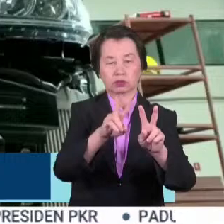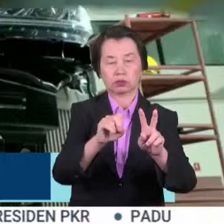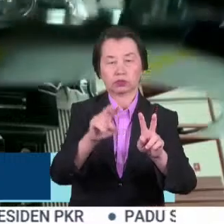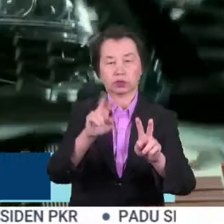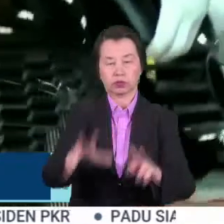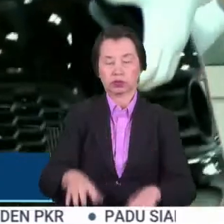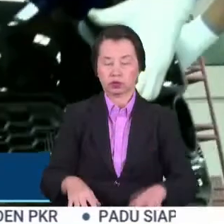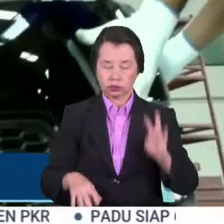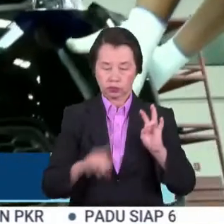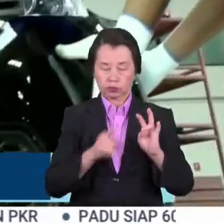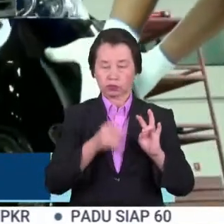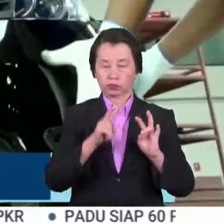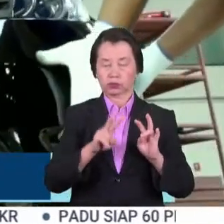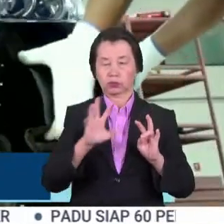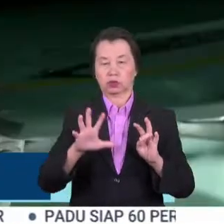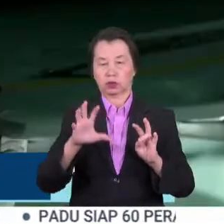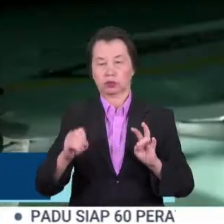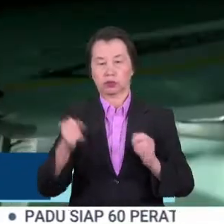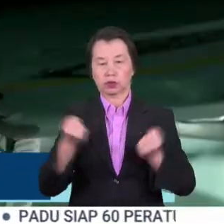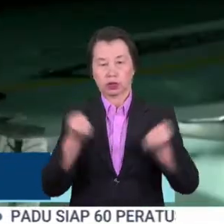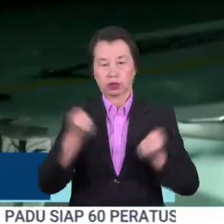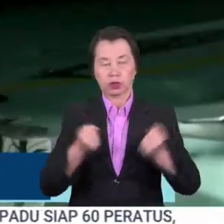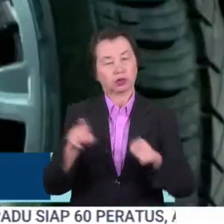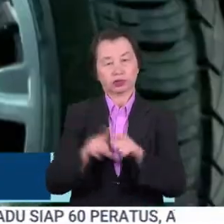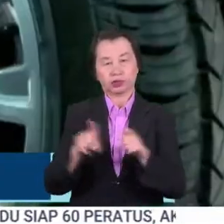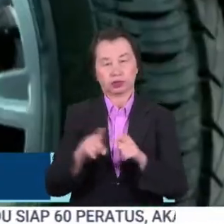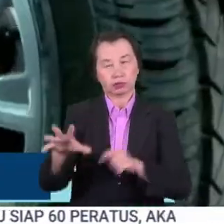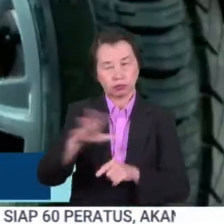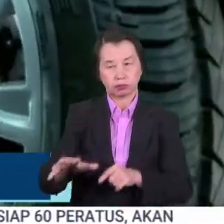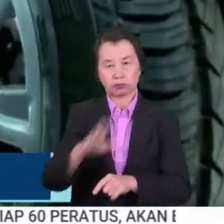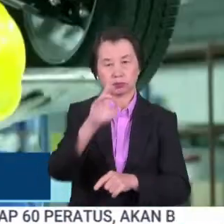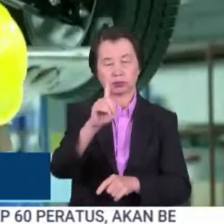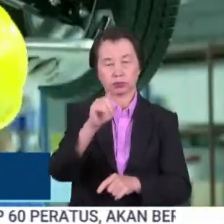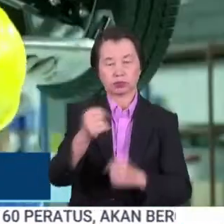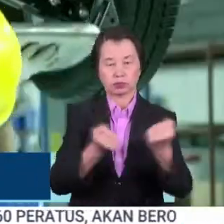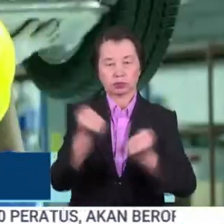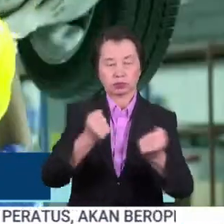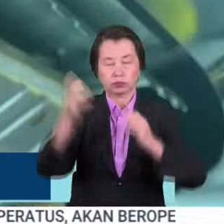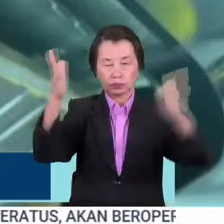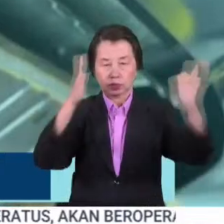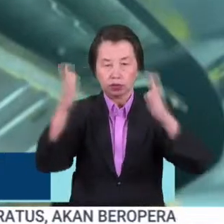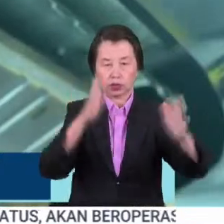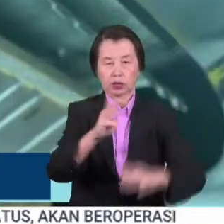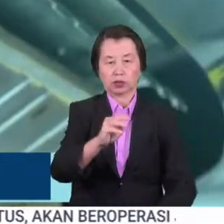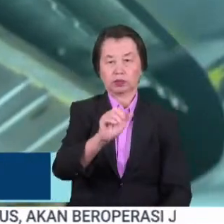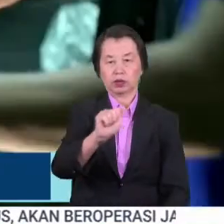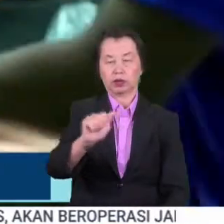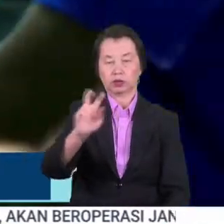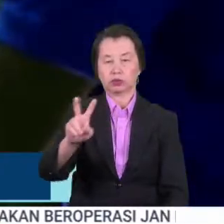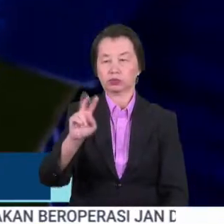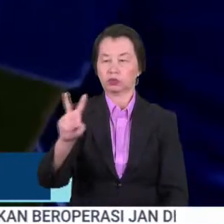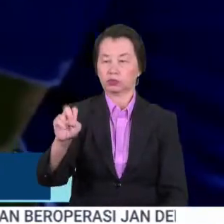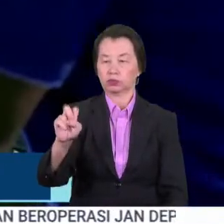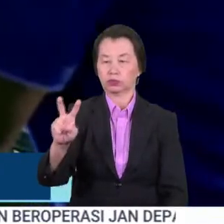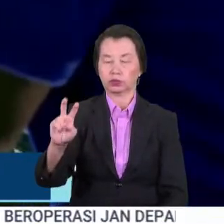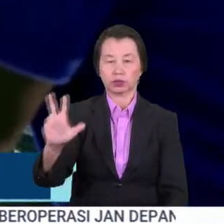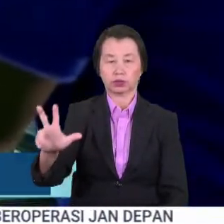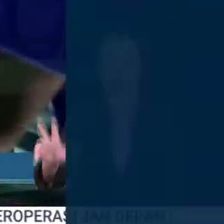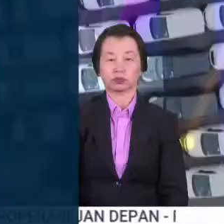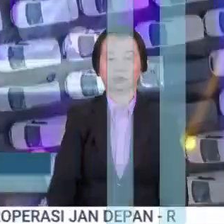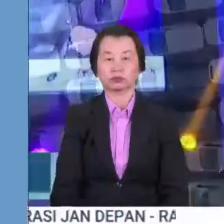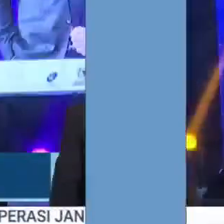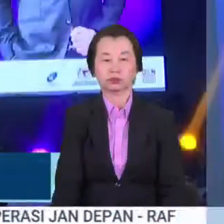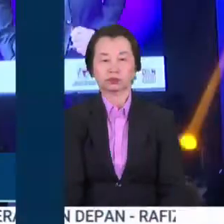sebanyak 725,000 unit selari dengan jangkaan Persatuan Automotif Malaysia MAA 2023.